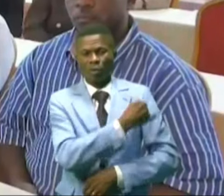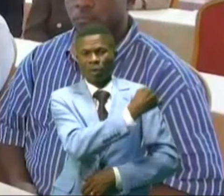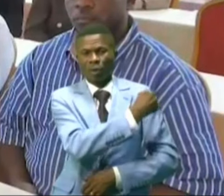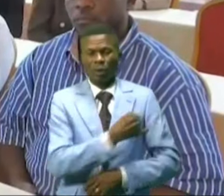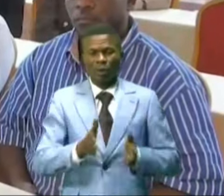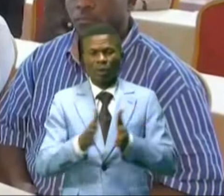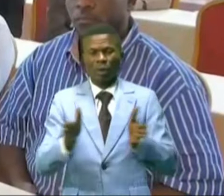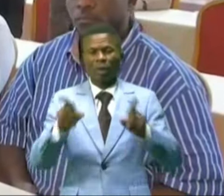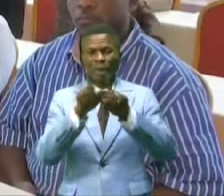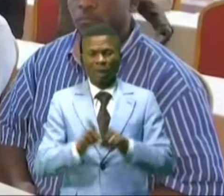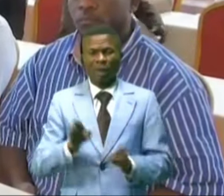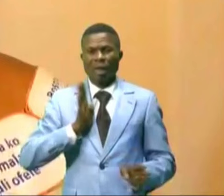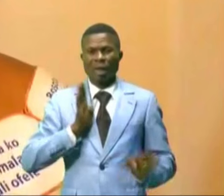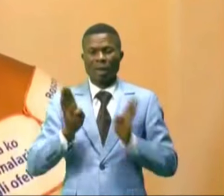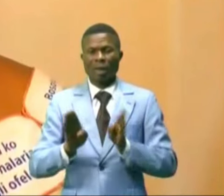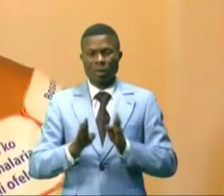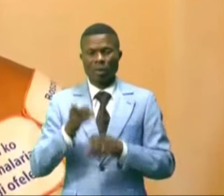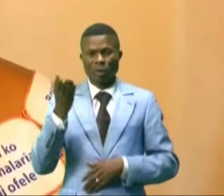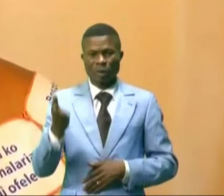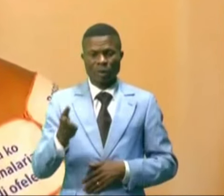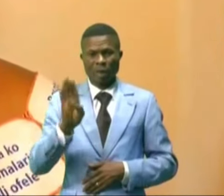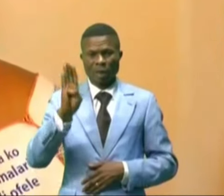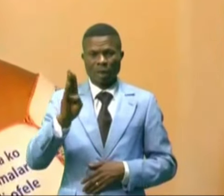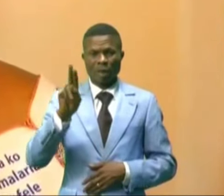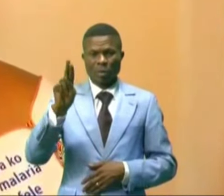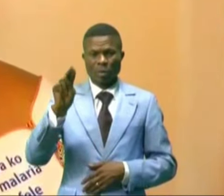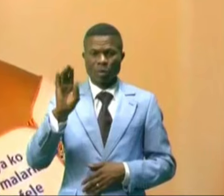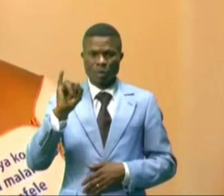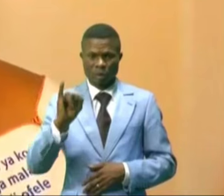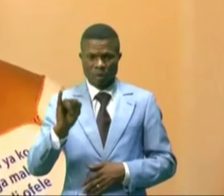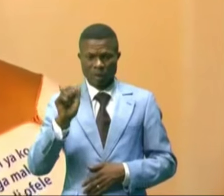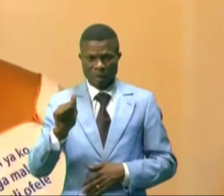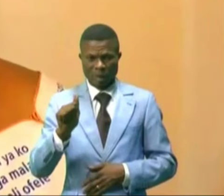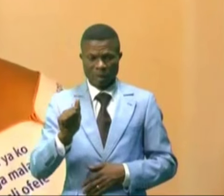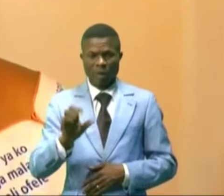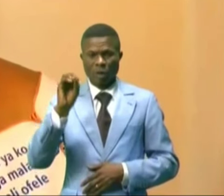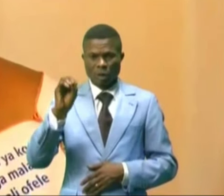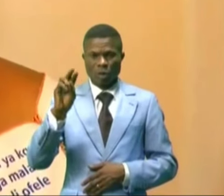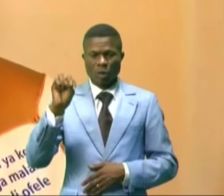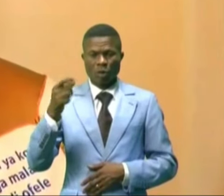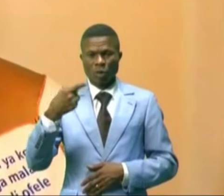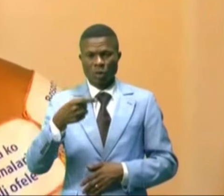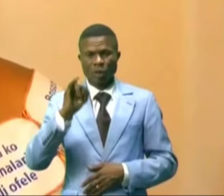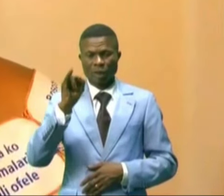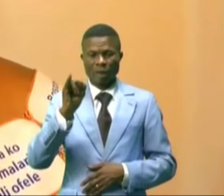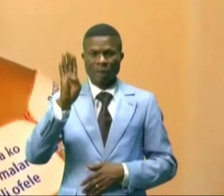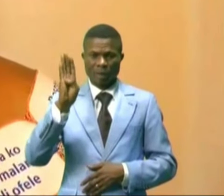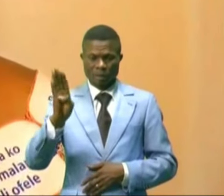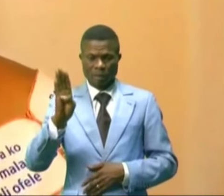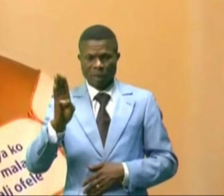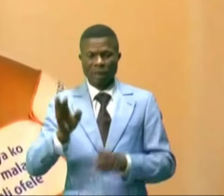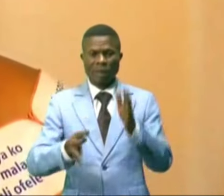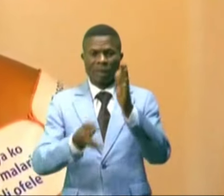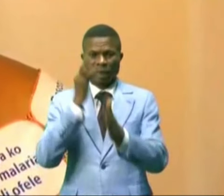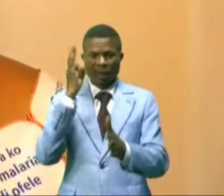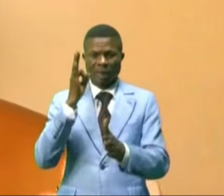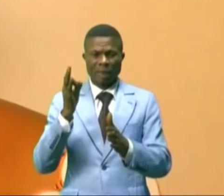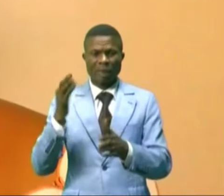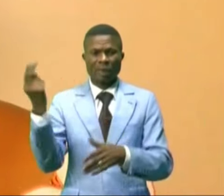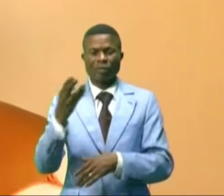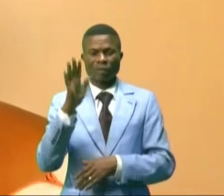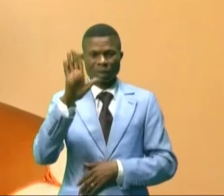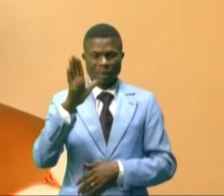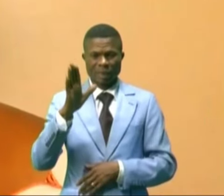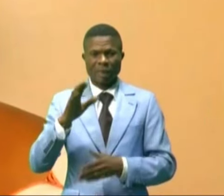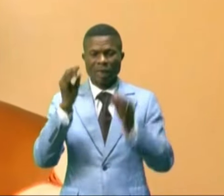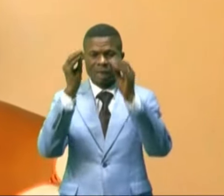à Bounia en particulier. Les gens ont une idée par rapport à la résolution 1325. La moyenne, c'était 55%.